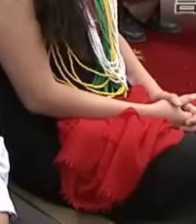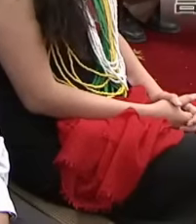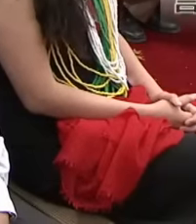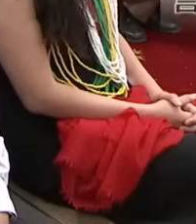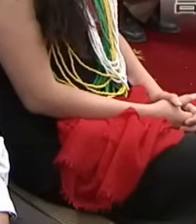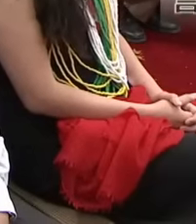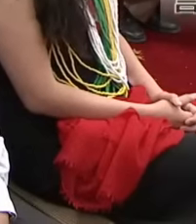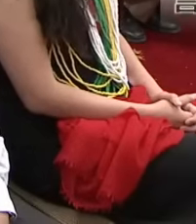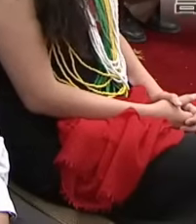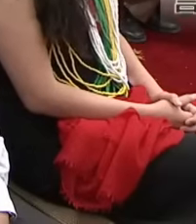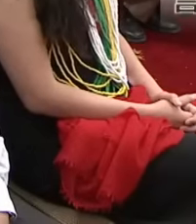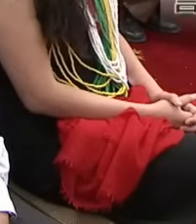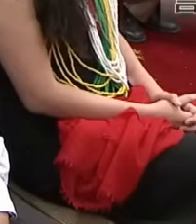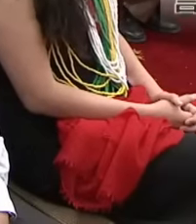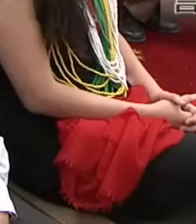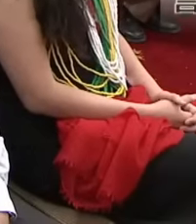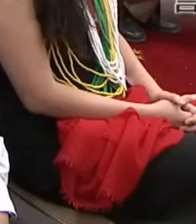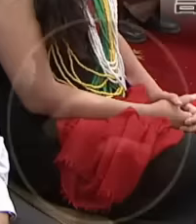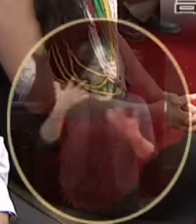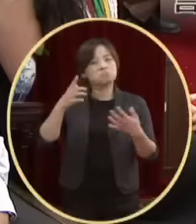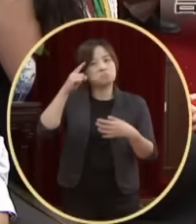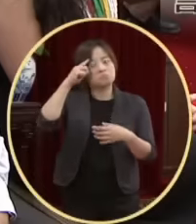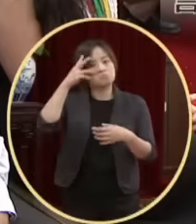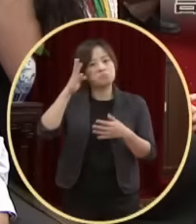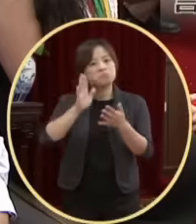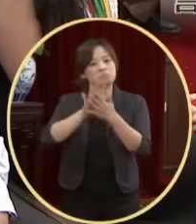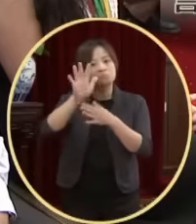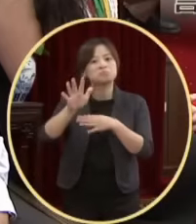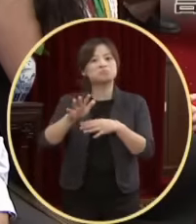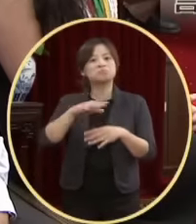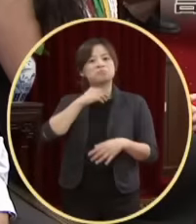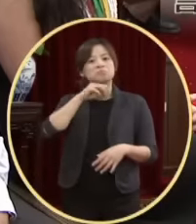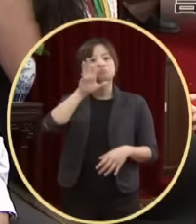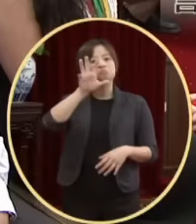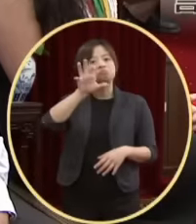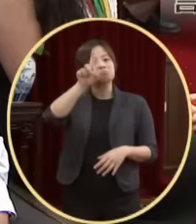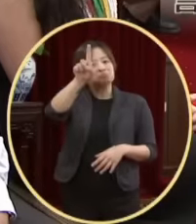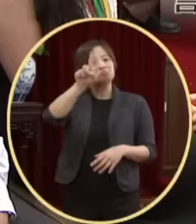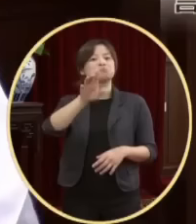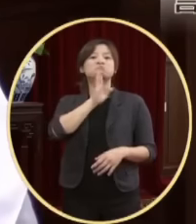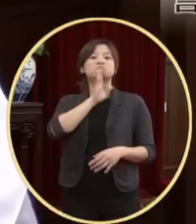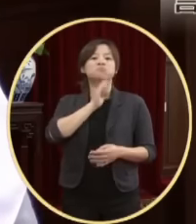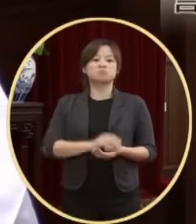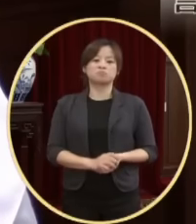我的年龄再过几天就要迈入81岁。